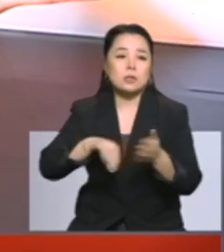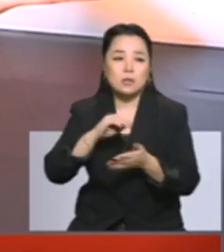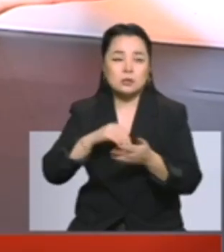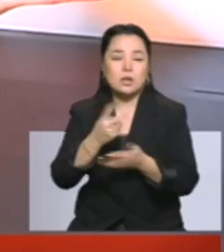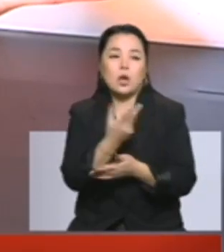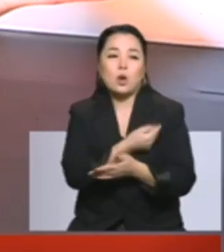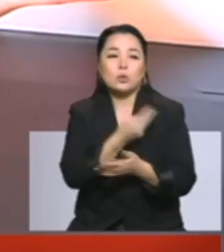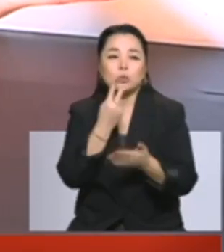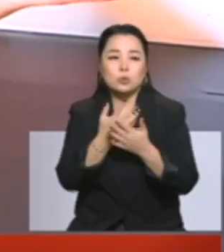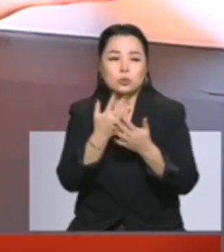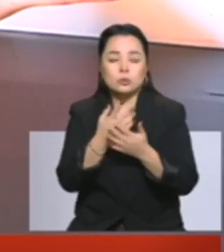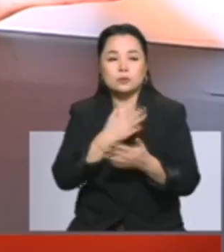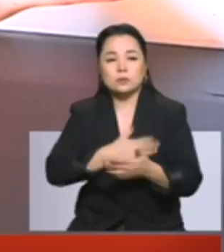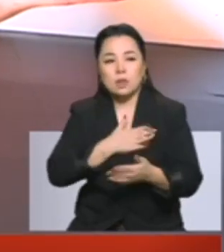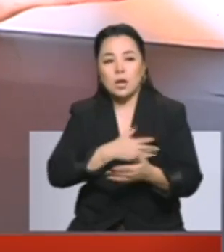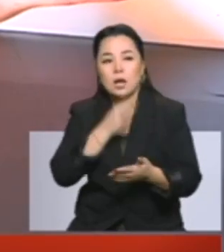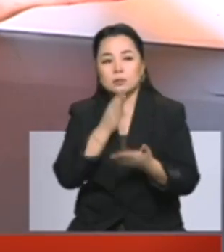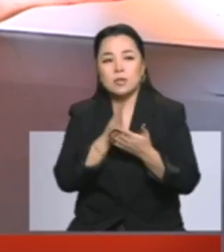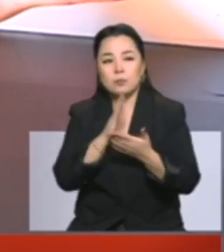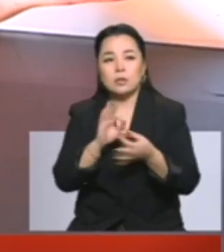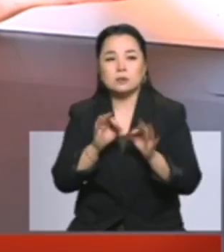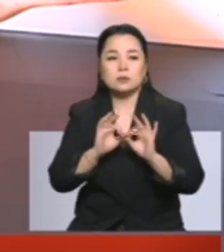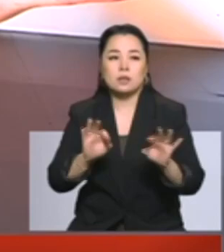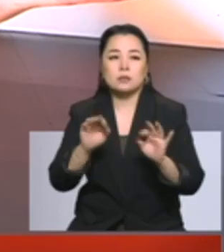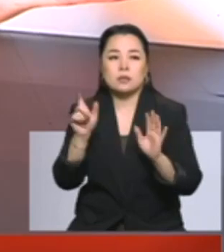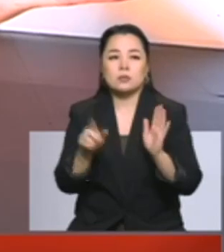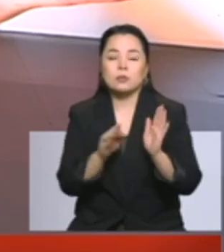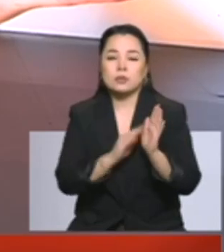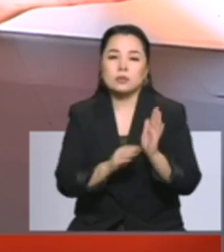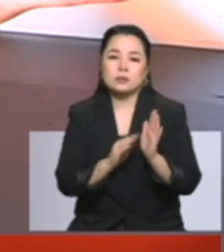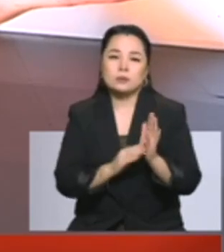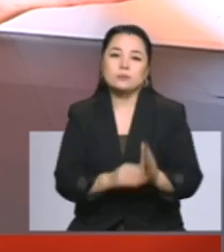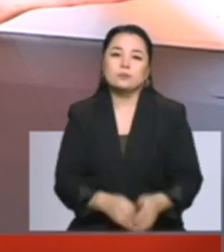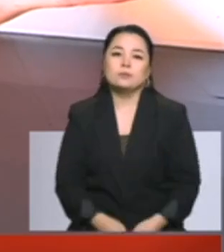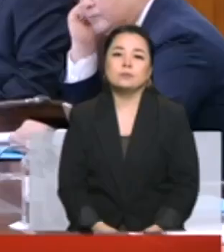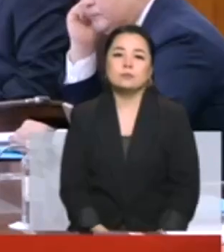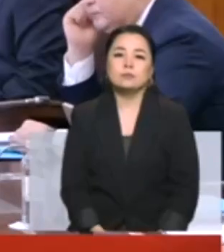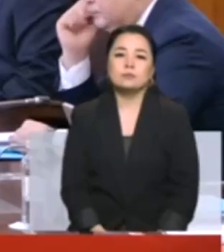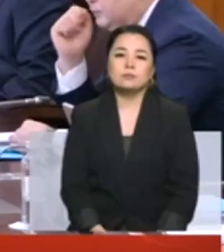егу көрсеткіші көңіл көншітпейді. Тілшіміз толығырақ айтсын.